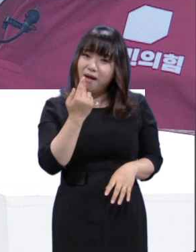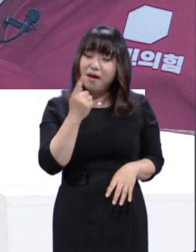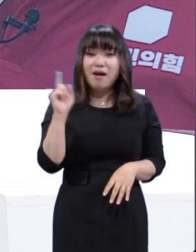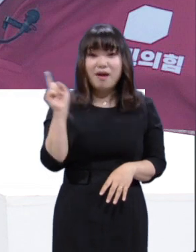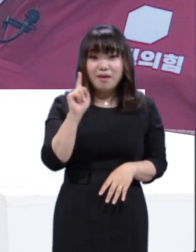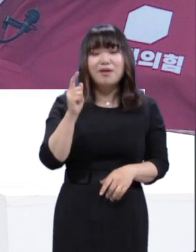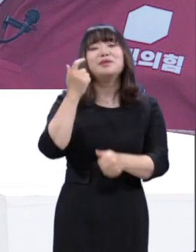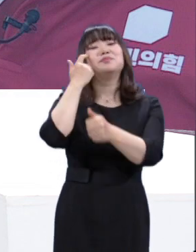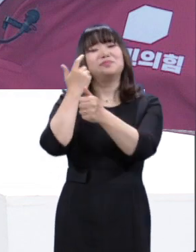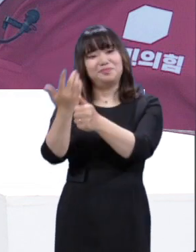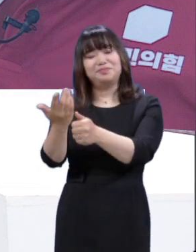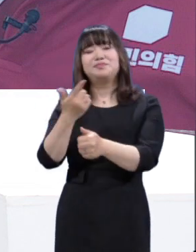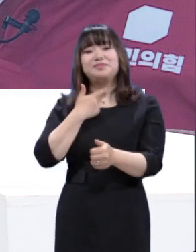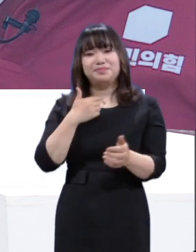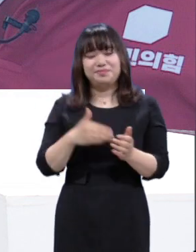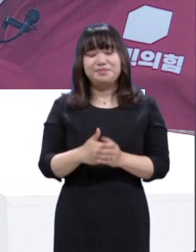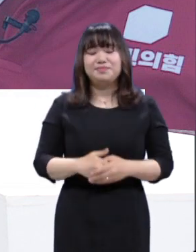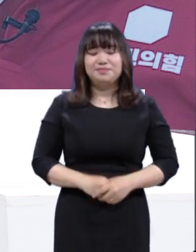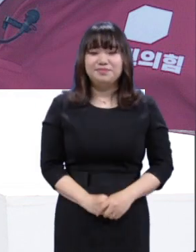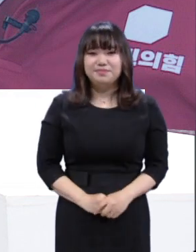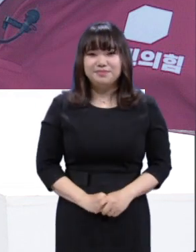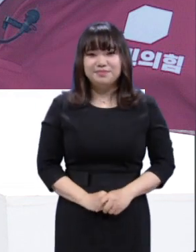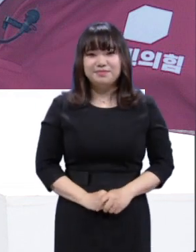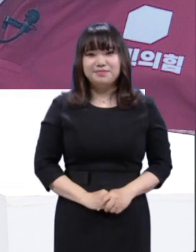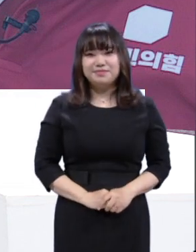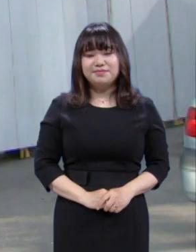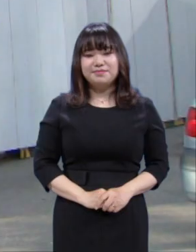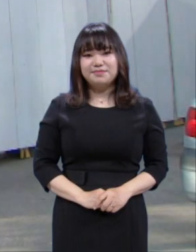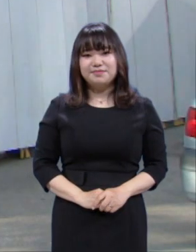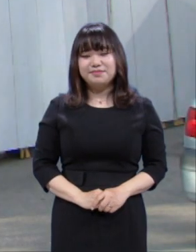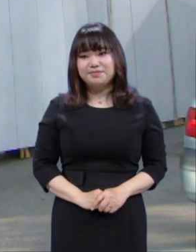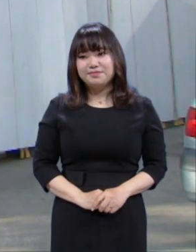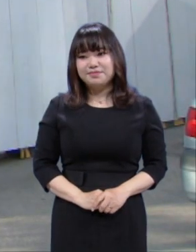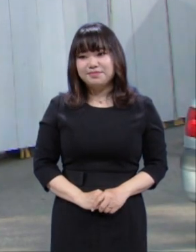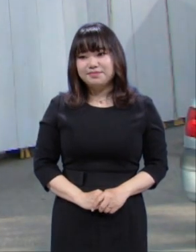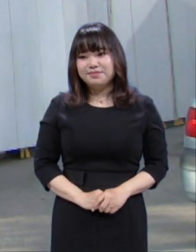사안에 대해 물었습니다. 김진준 기자가 보도합니다.